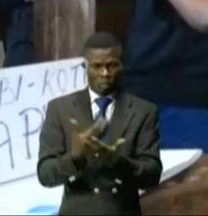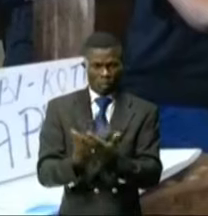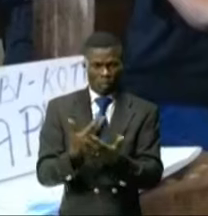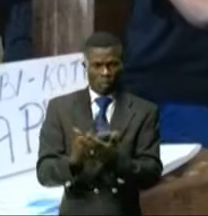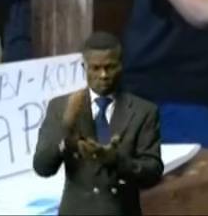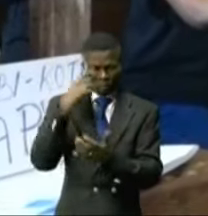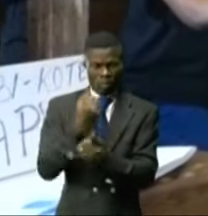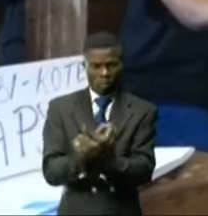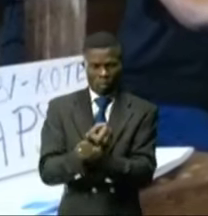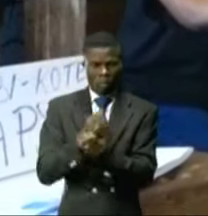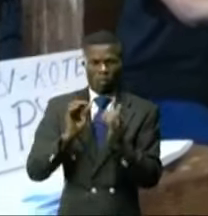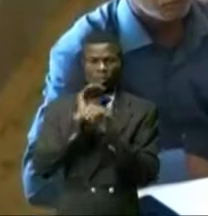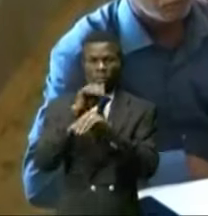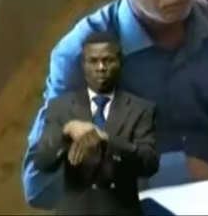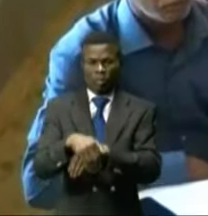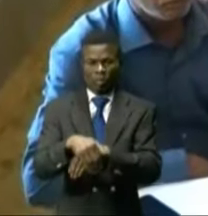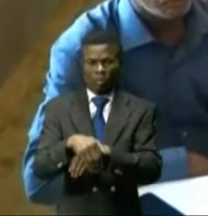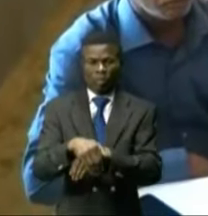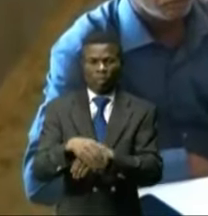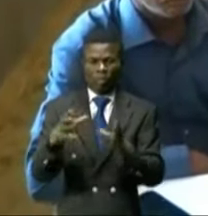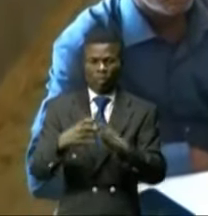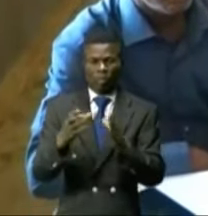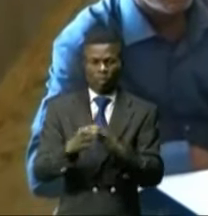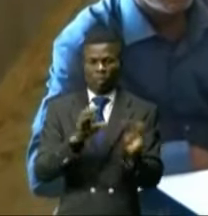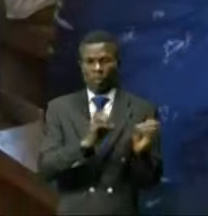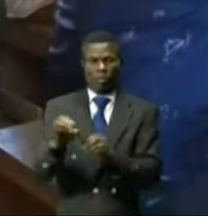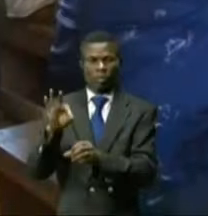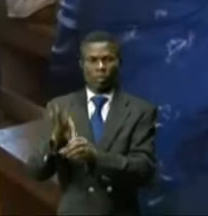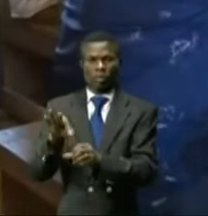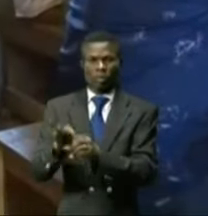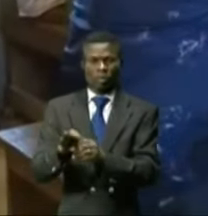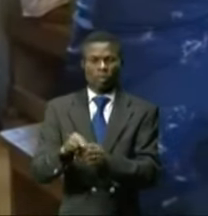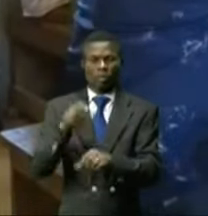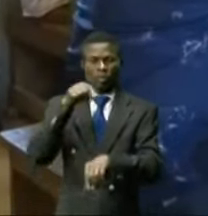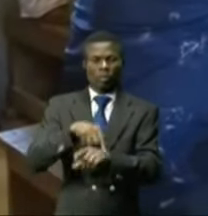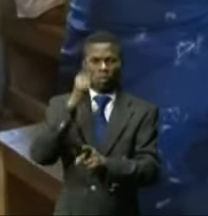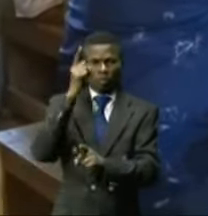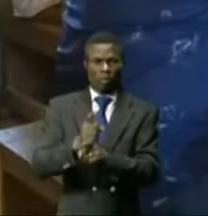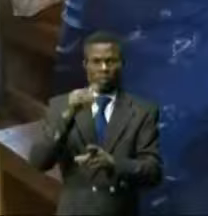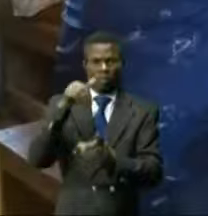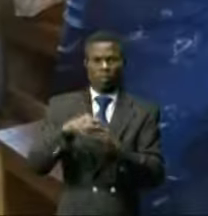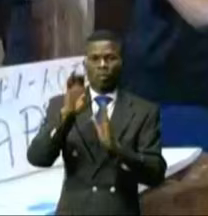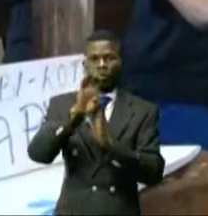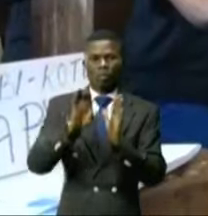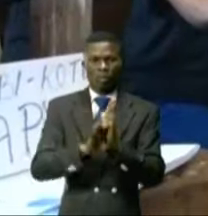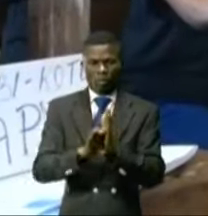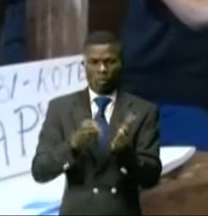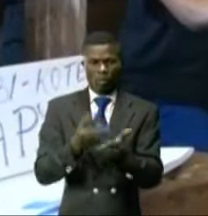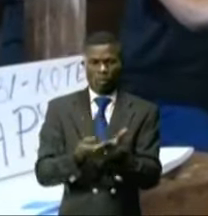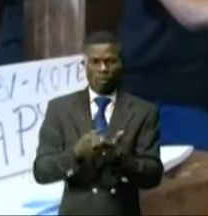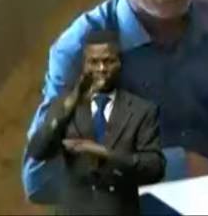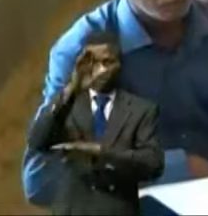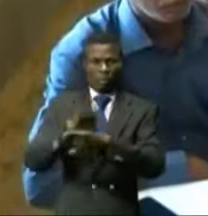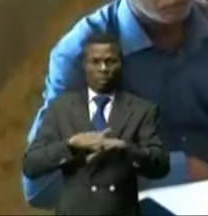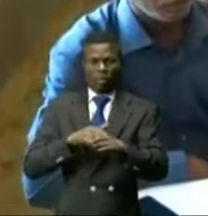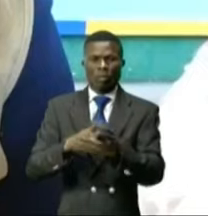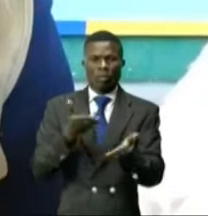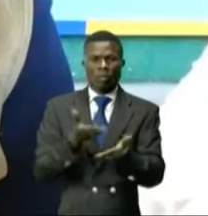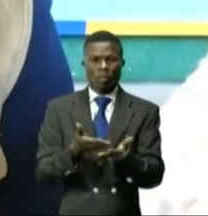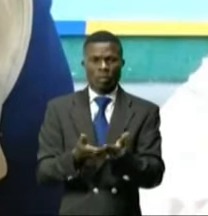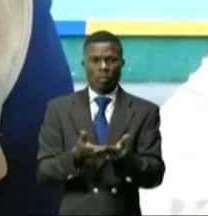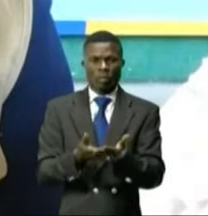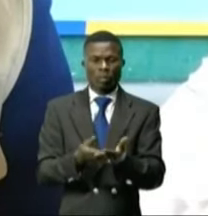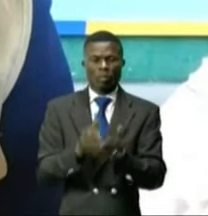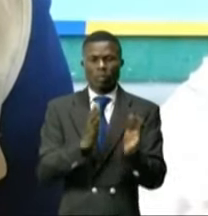pour respecter l'engagement qu'elle a pris pour la tenue de ses scrutins dans le délai constitutionnel. Vous avez été retenu à travers un processus rigoureux,